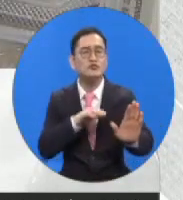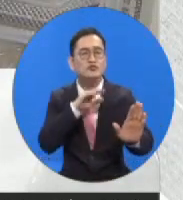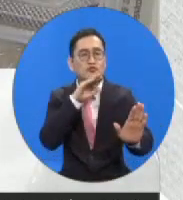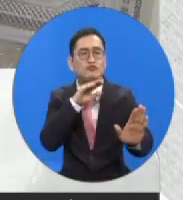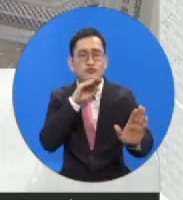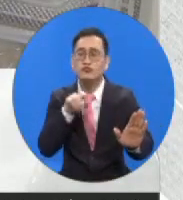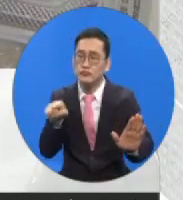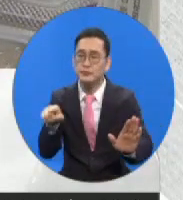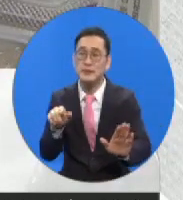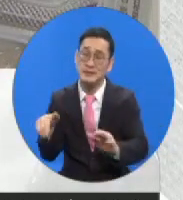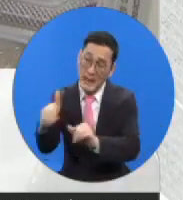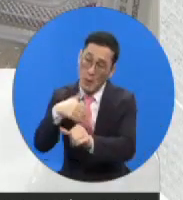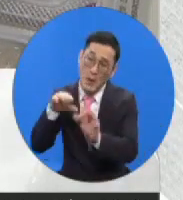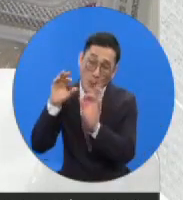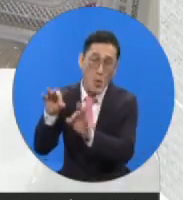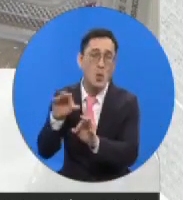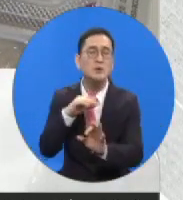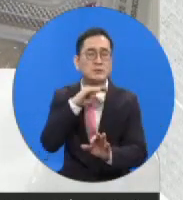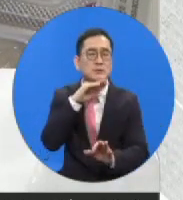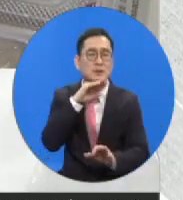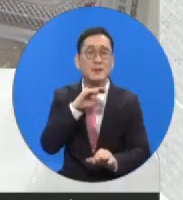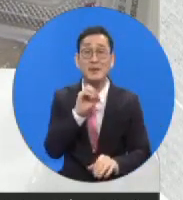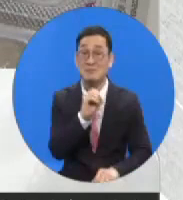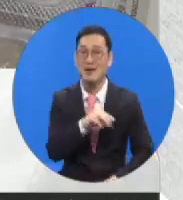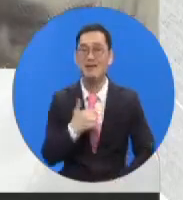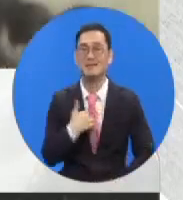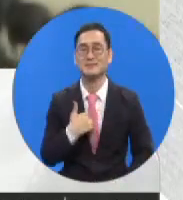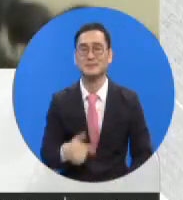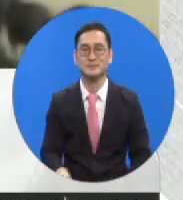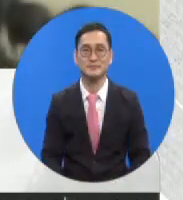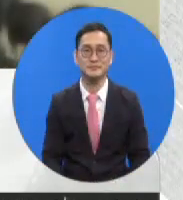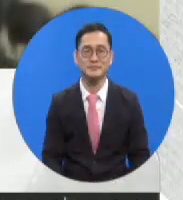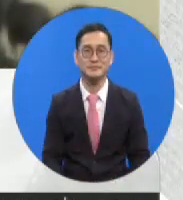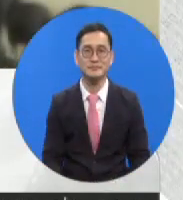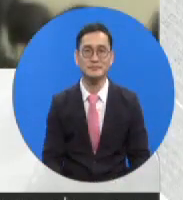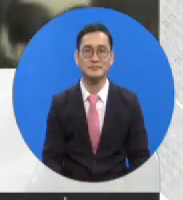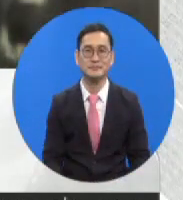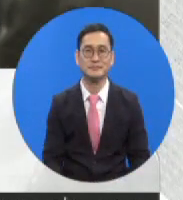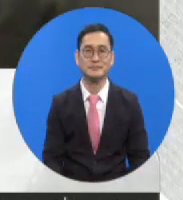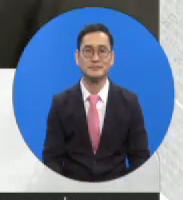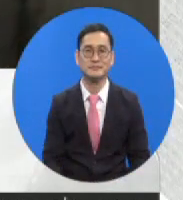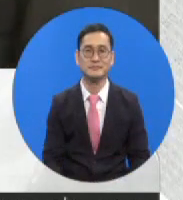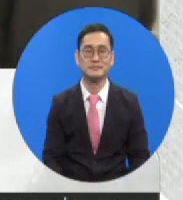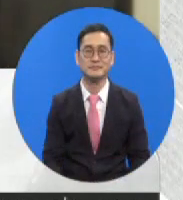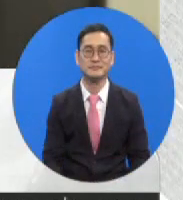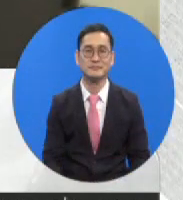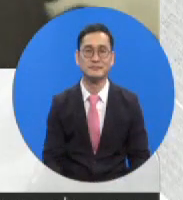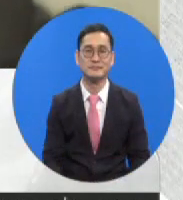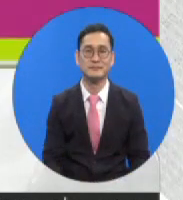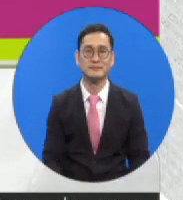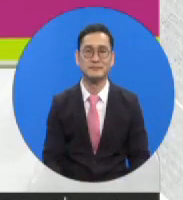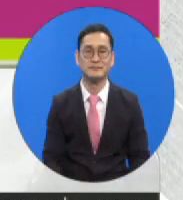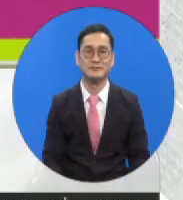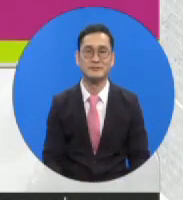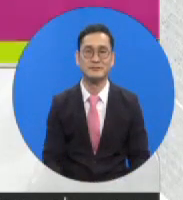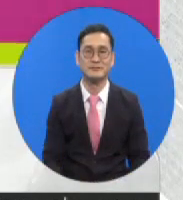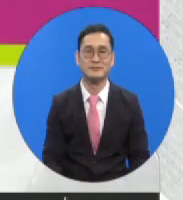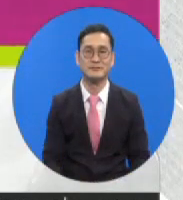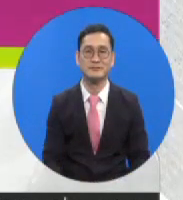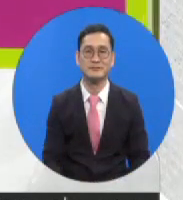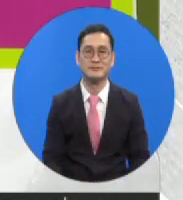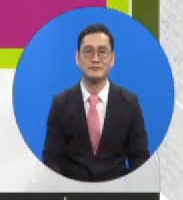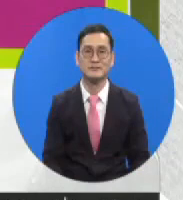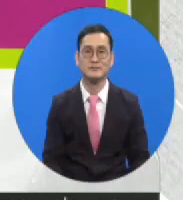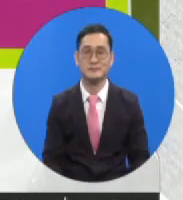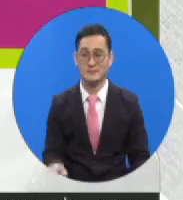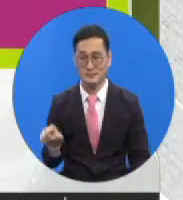지켜보라고 얘기를 드리고 있습니다. 그래요? 그러니까 지금 상황은 물론 인과관계가 명확하게 밝혀진 건 아닙니다만 가능성이